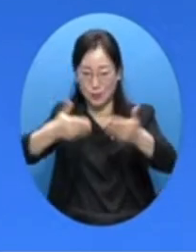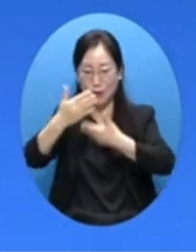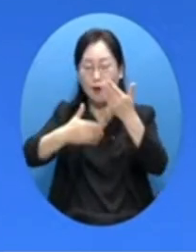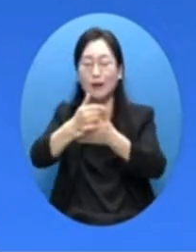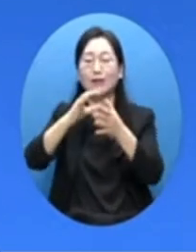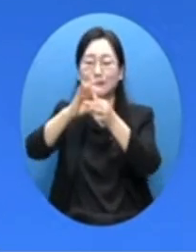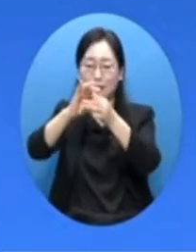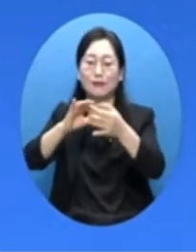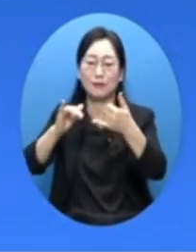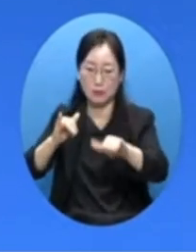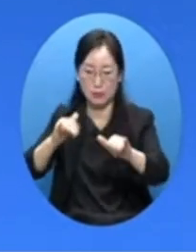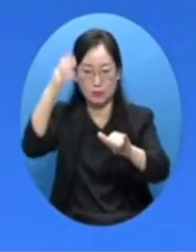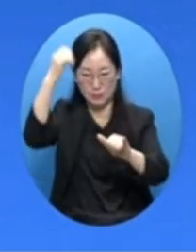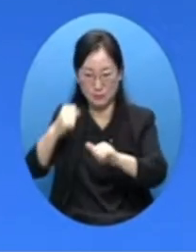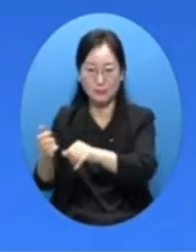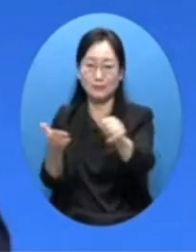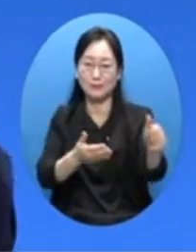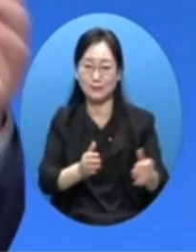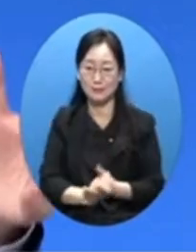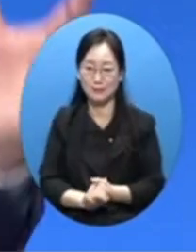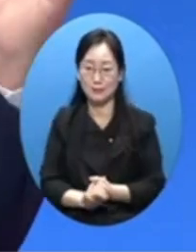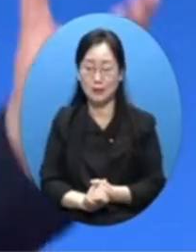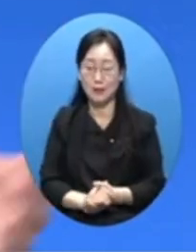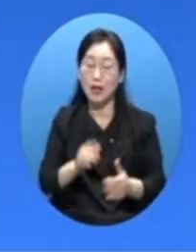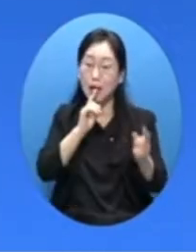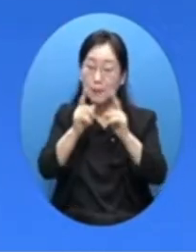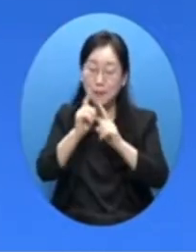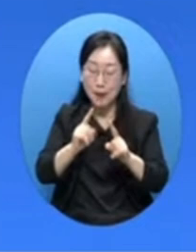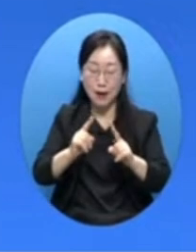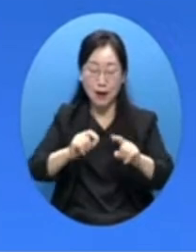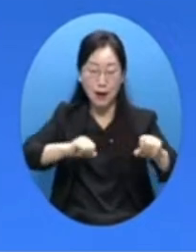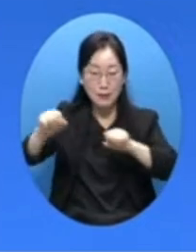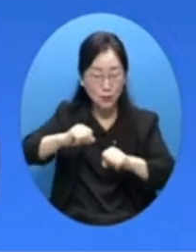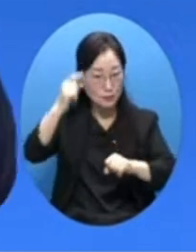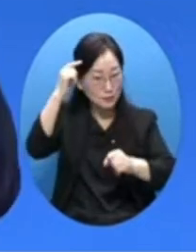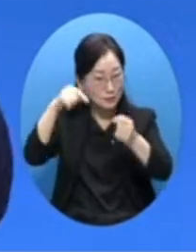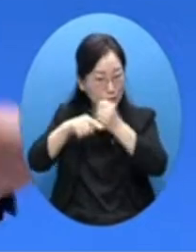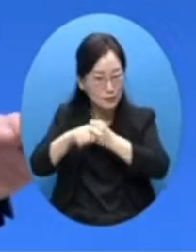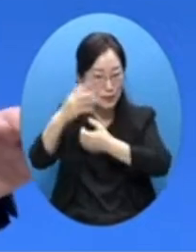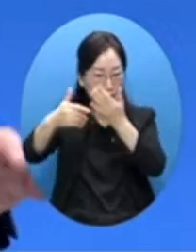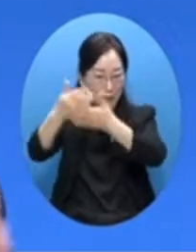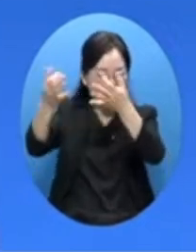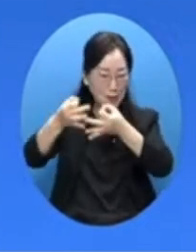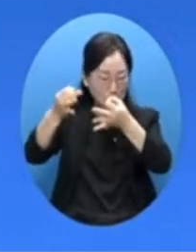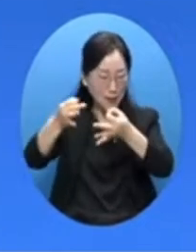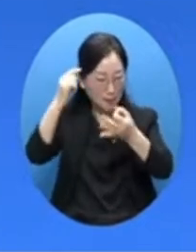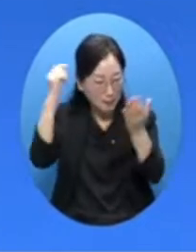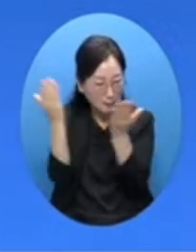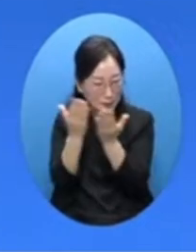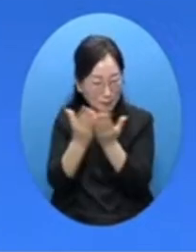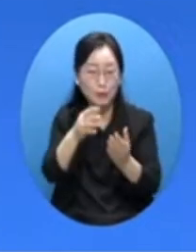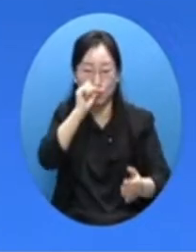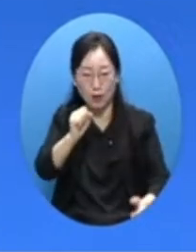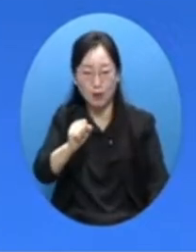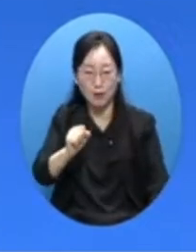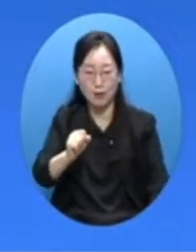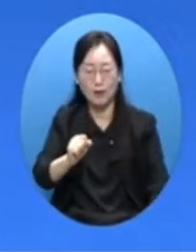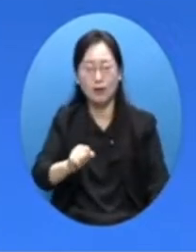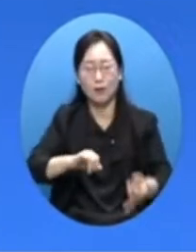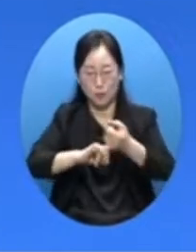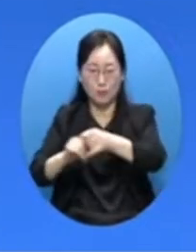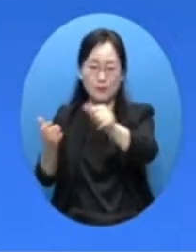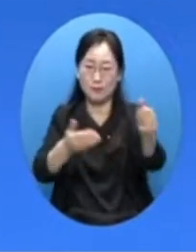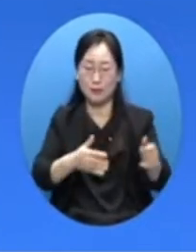자녀라는 것을 잊지 말아야 합니다. 우리의 말과 뜻과 행동이 하나님 보시기에 심히 좋았더라. 그 어떤 삶이 되기를 바랍니다.